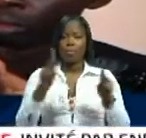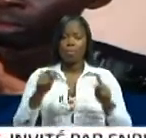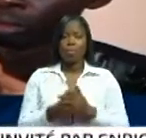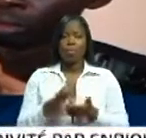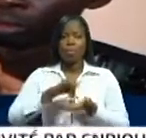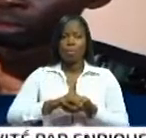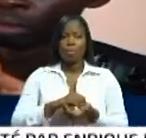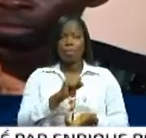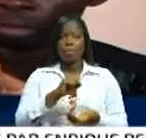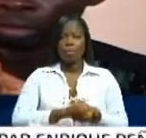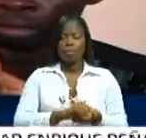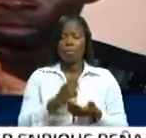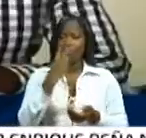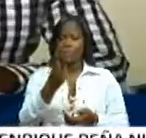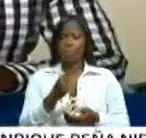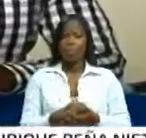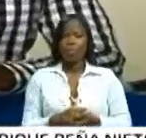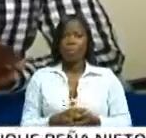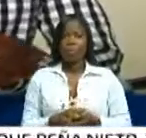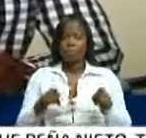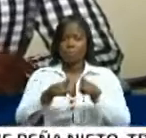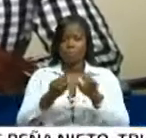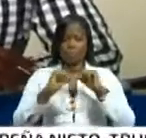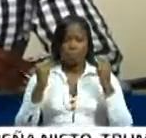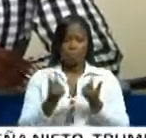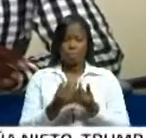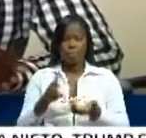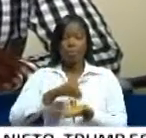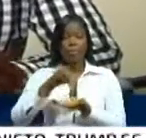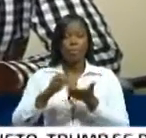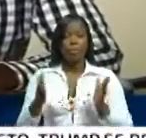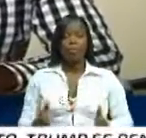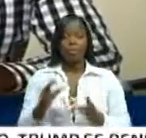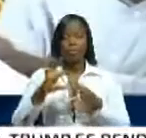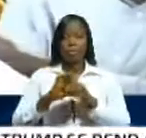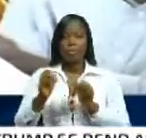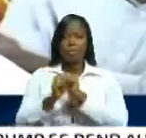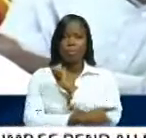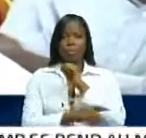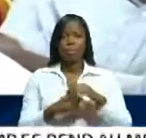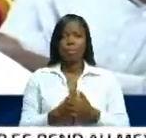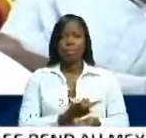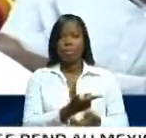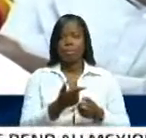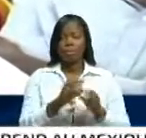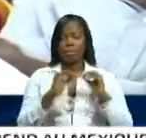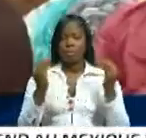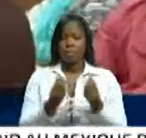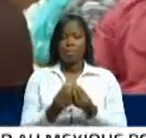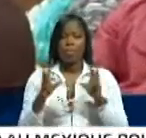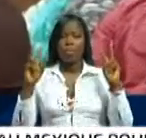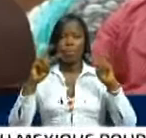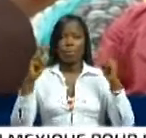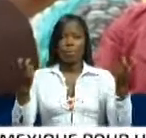fait bertone ainsi le regroupement des diplômés sans emploi du sénégal exigent que leurs dénégations d' examens ou